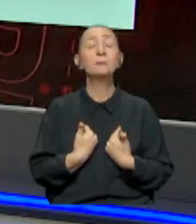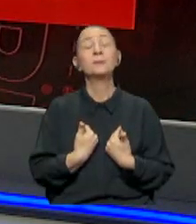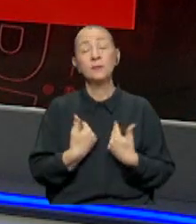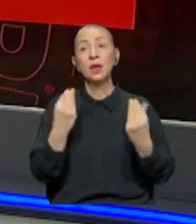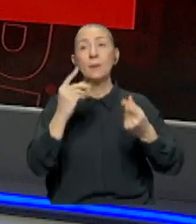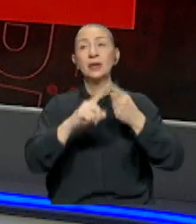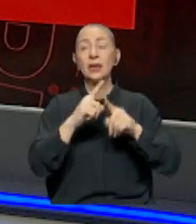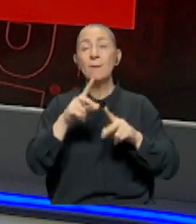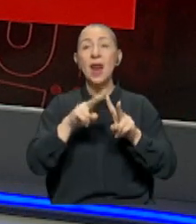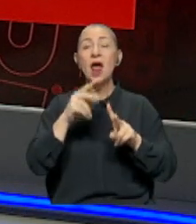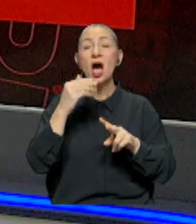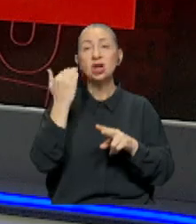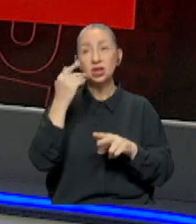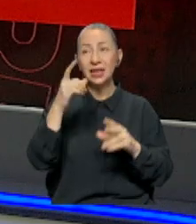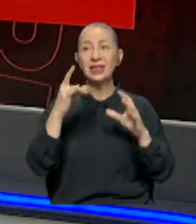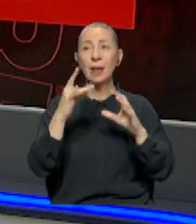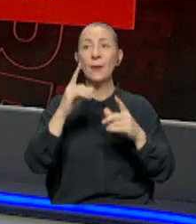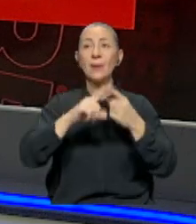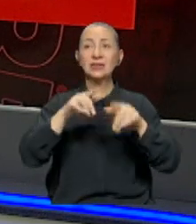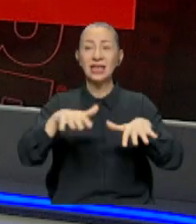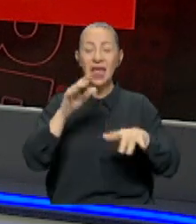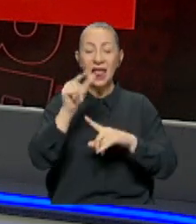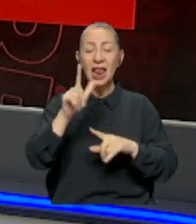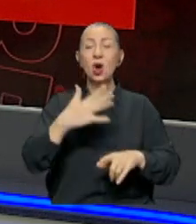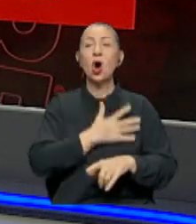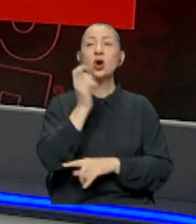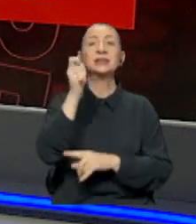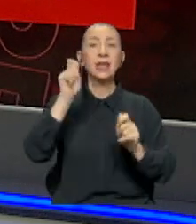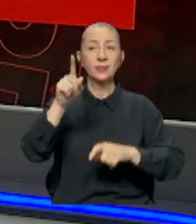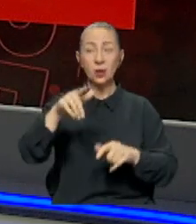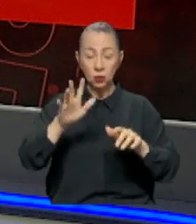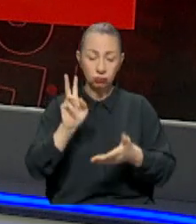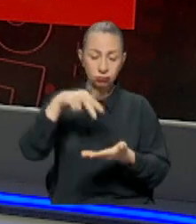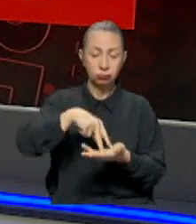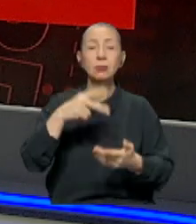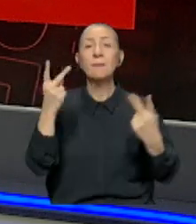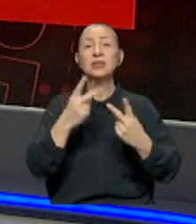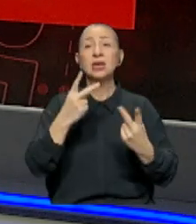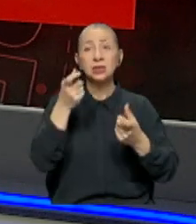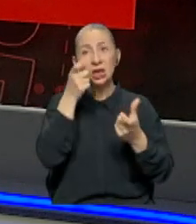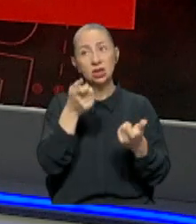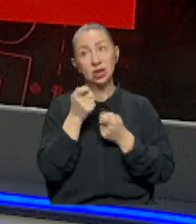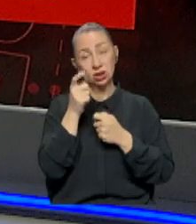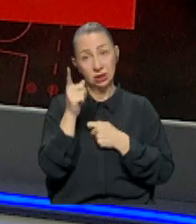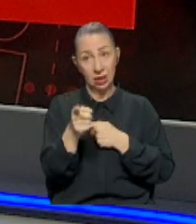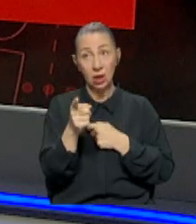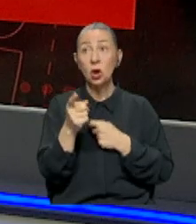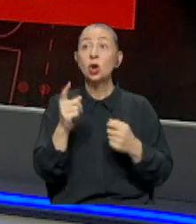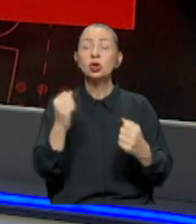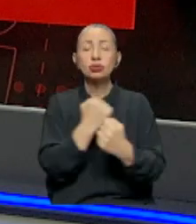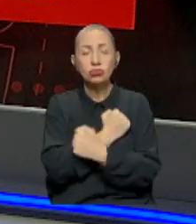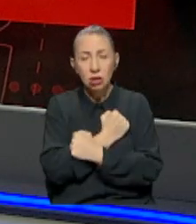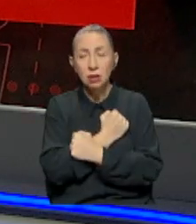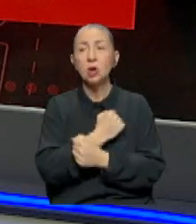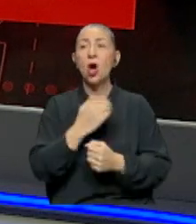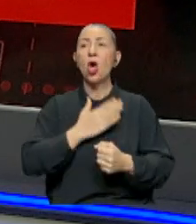İYİ Parti lideri Meral Akşener Diyarbakır'da partisinin ilk kongresini yaptı. Kürsüden verdiği mesajlar dikkat çekiciydi.